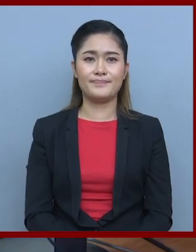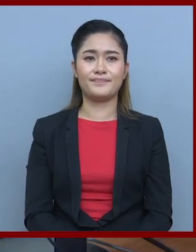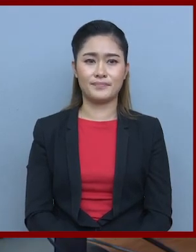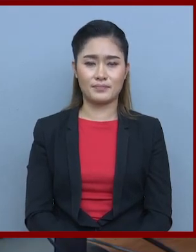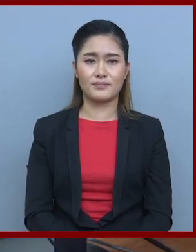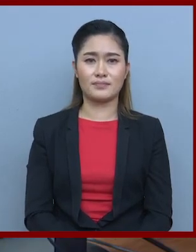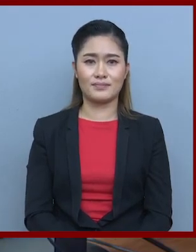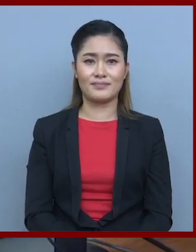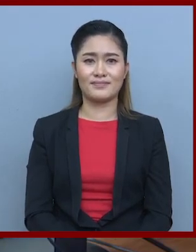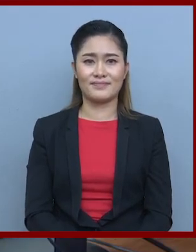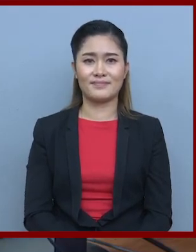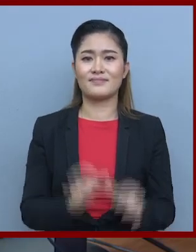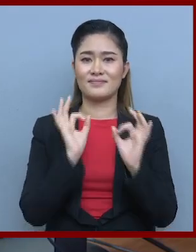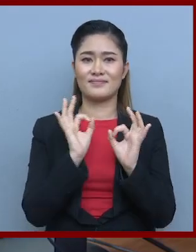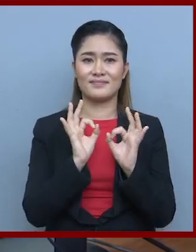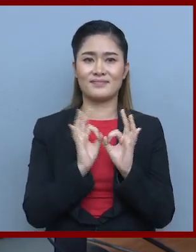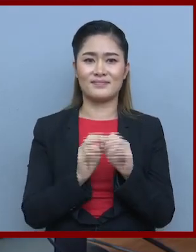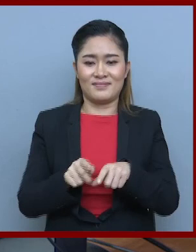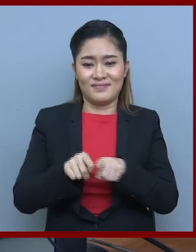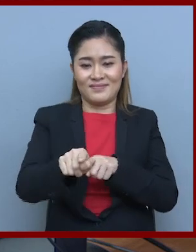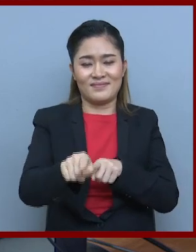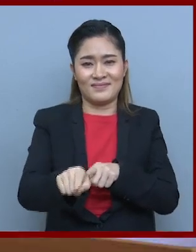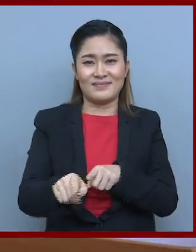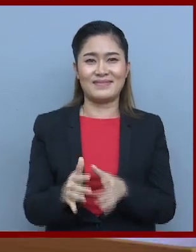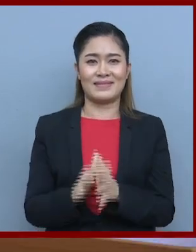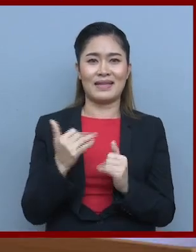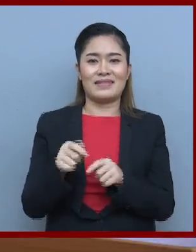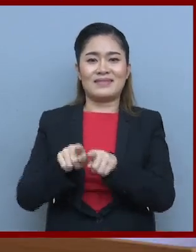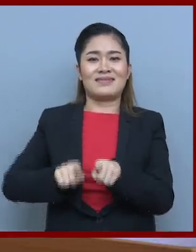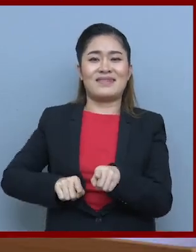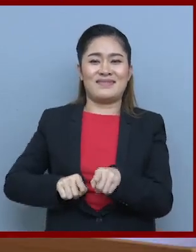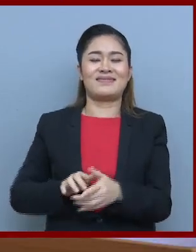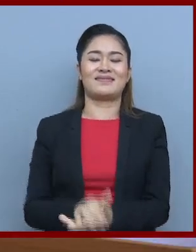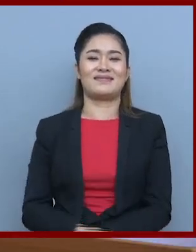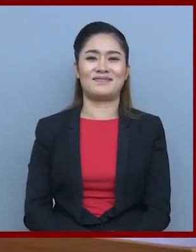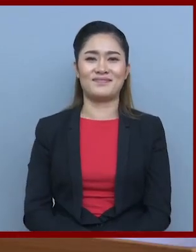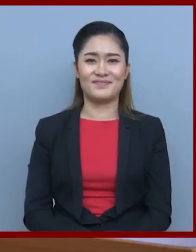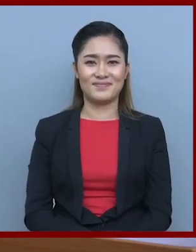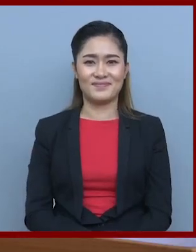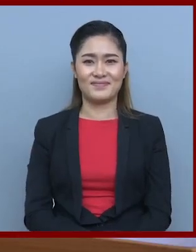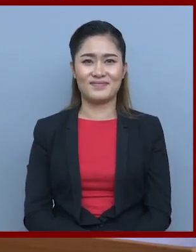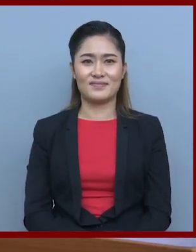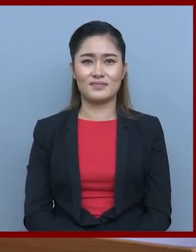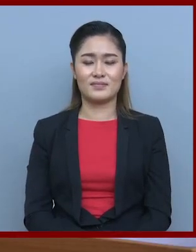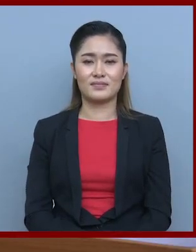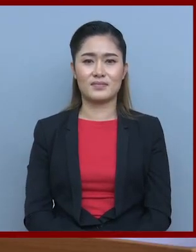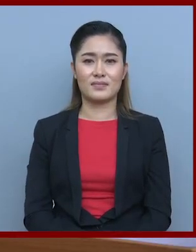คราวนี้เสร็จแล้วเนาะคราวนี้ไม่แซงครูแล้วนะแซงเป็นบางงาน